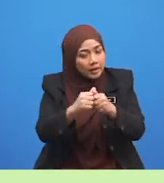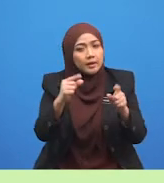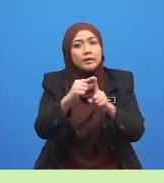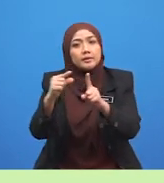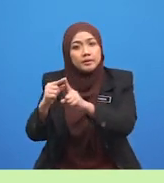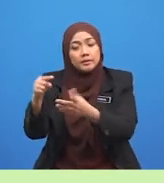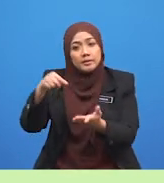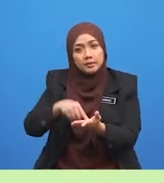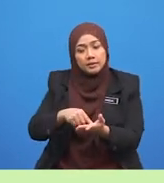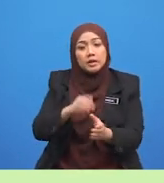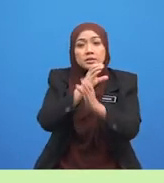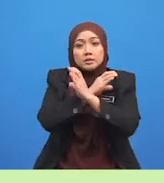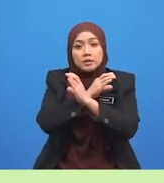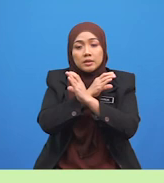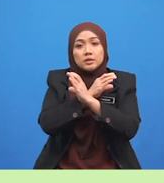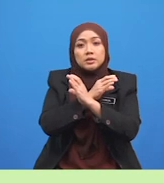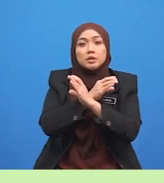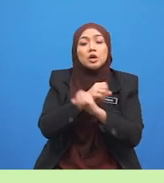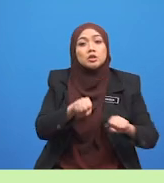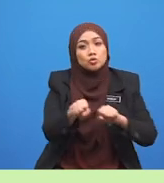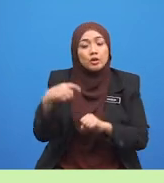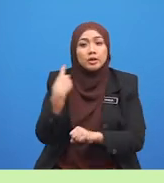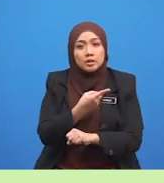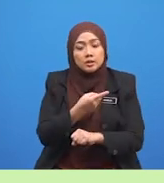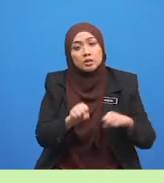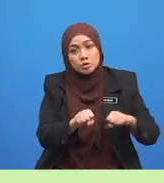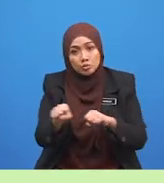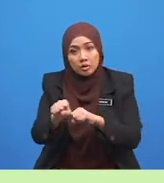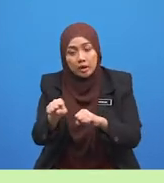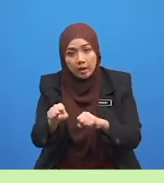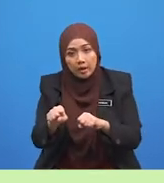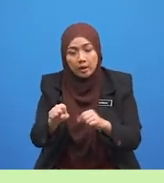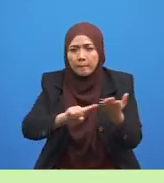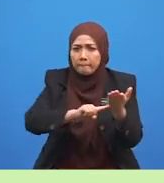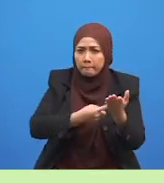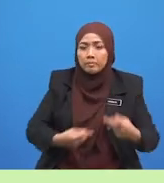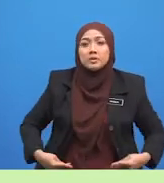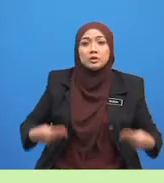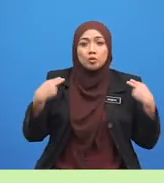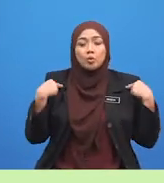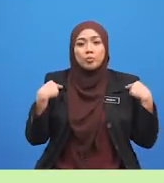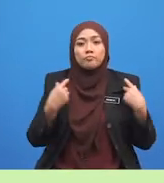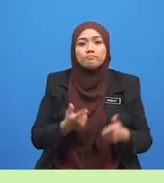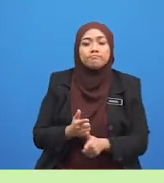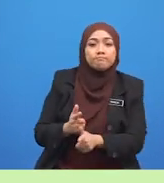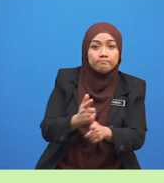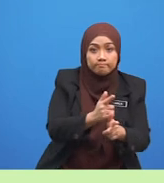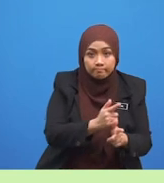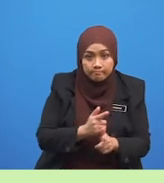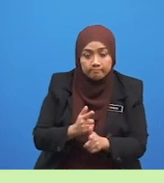berikut. Cintai sungai kita. Sungai nadi kehidupan. Lindungi khazanah